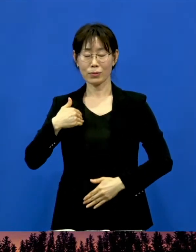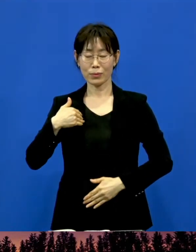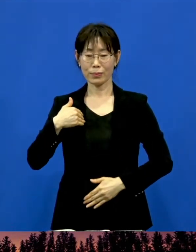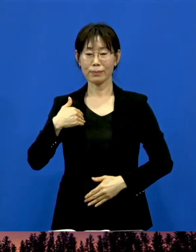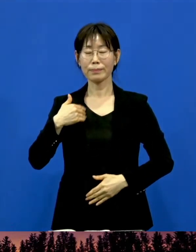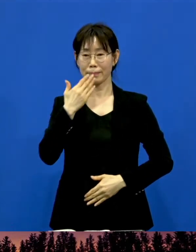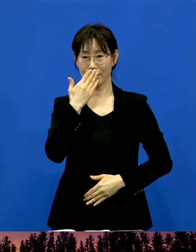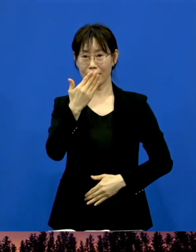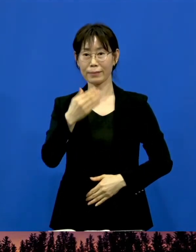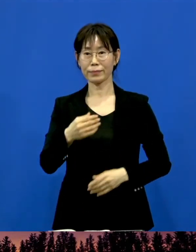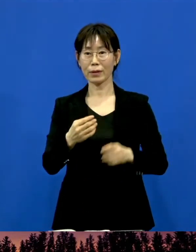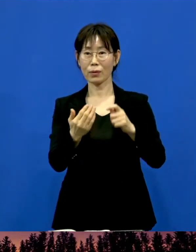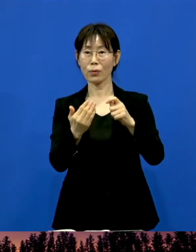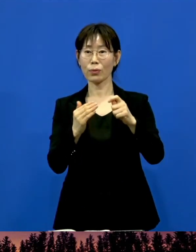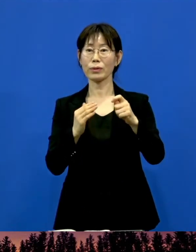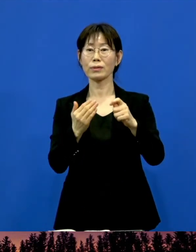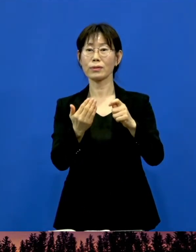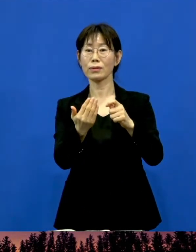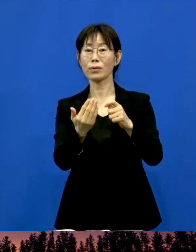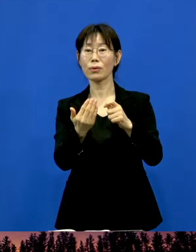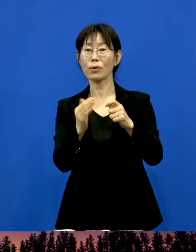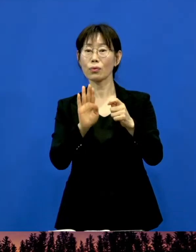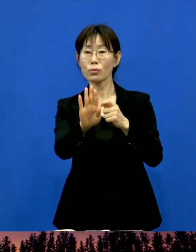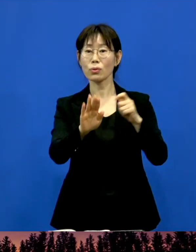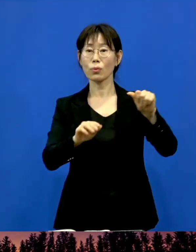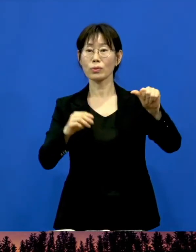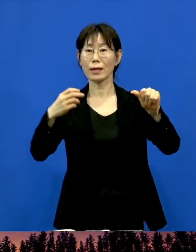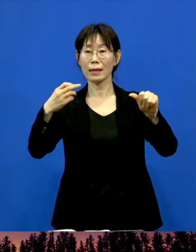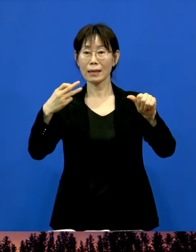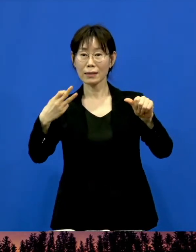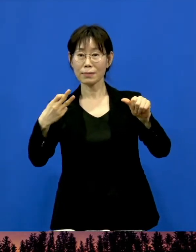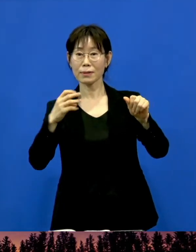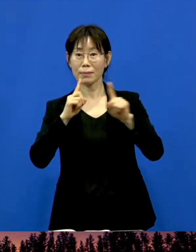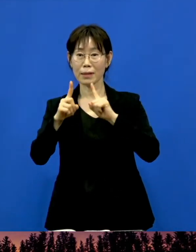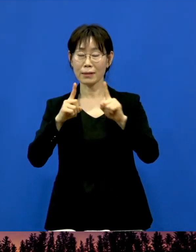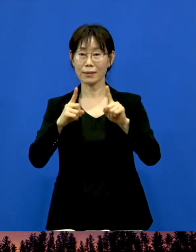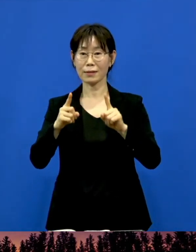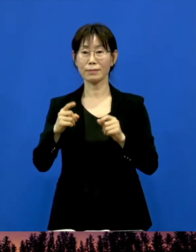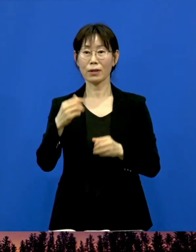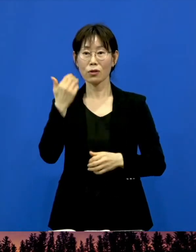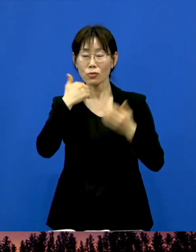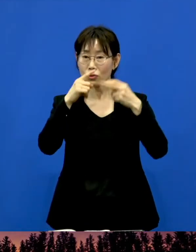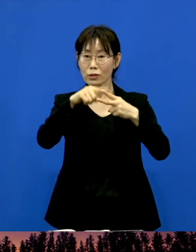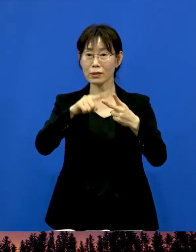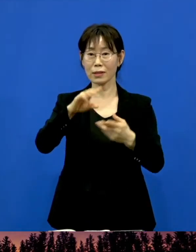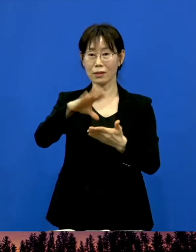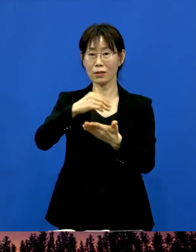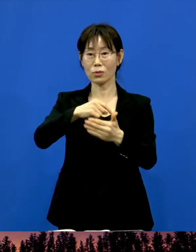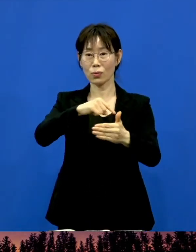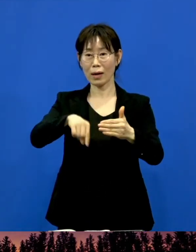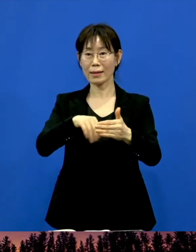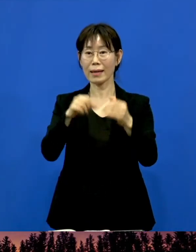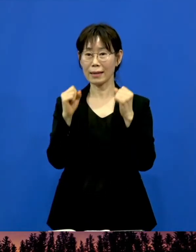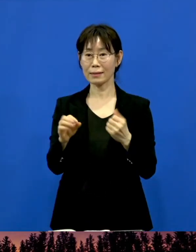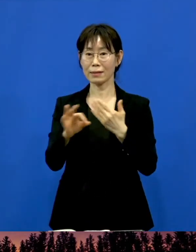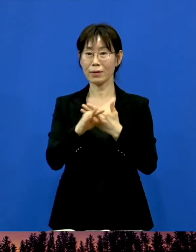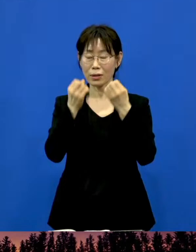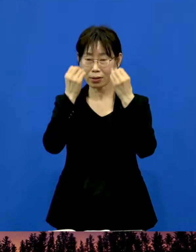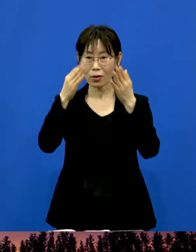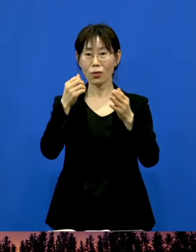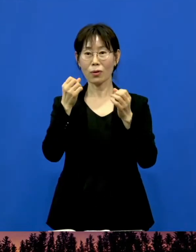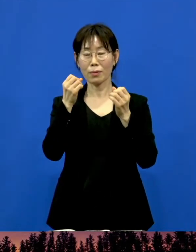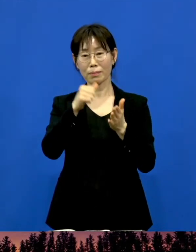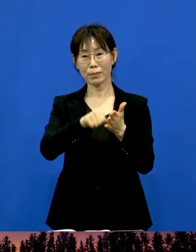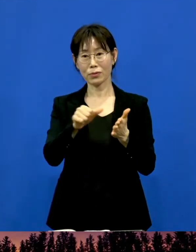고린도서 5장 17절에 그런 점 누구든지 그리스도 안에 있으면 새로운 피조물이라. 이전 것은